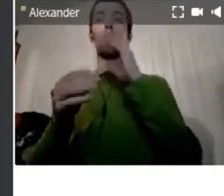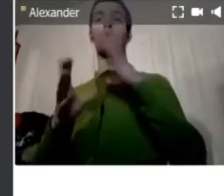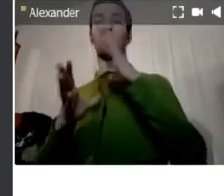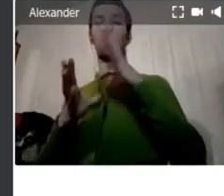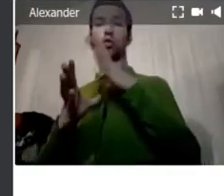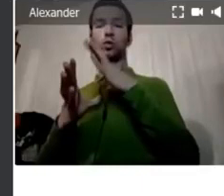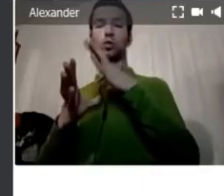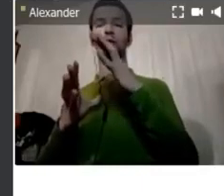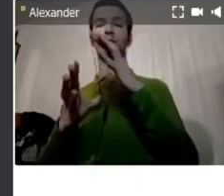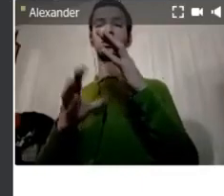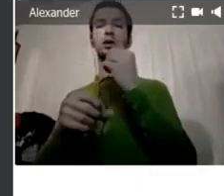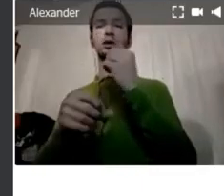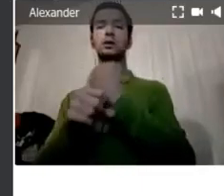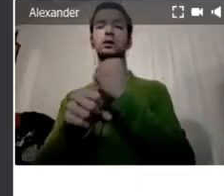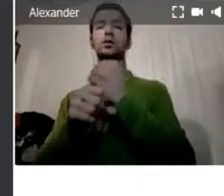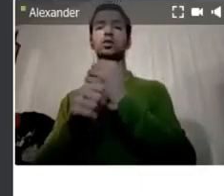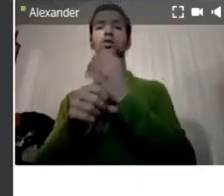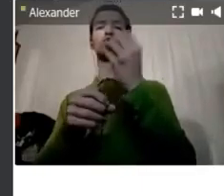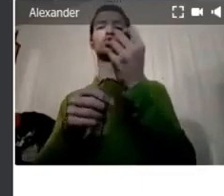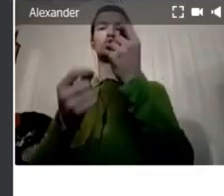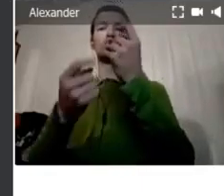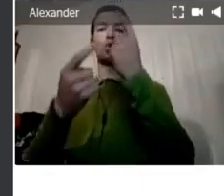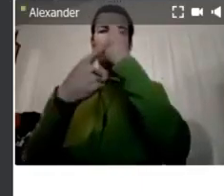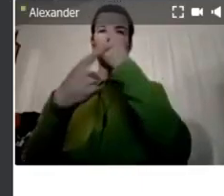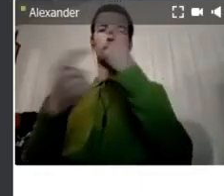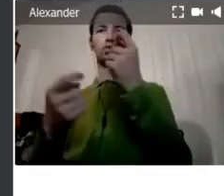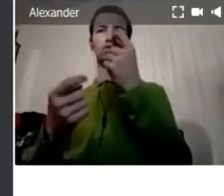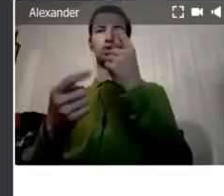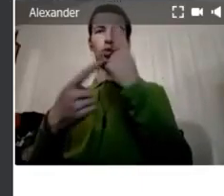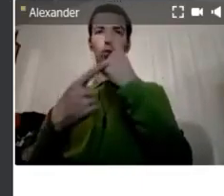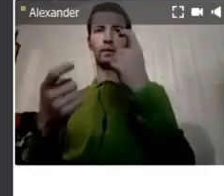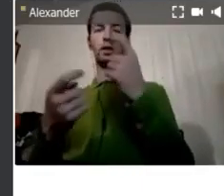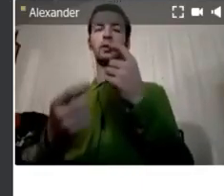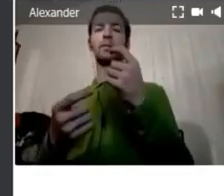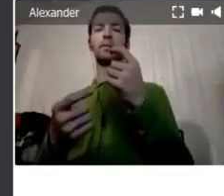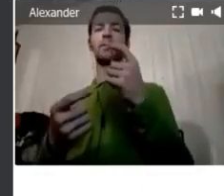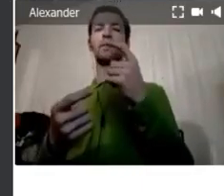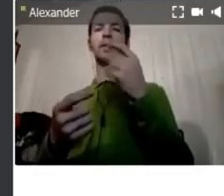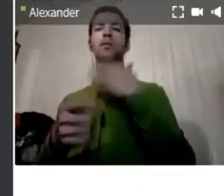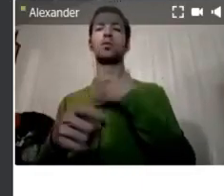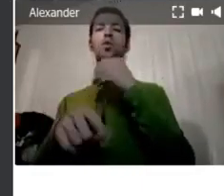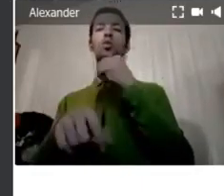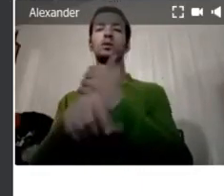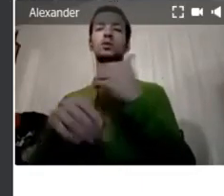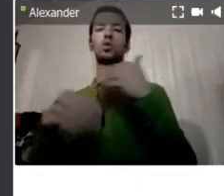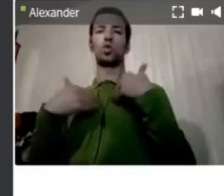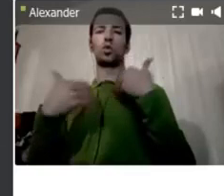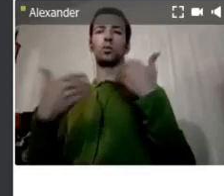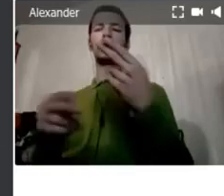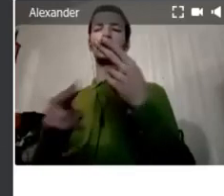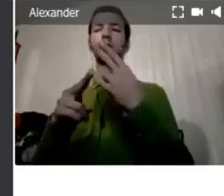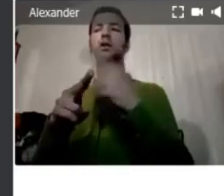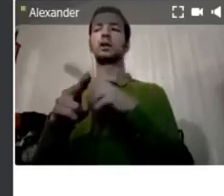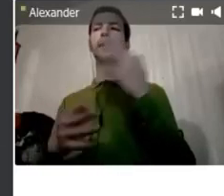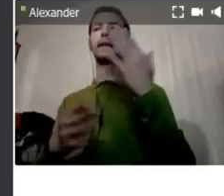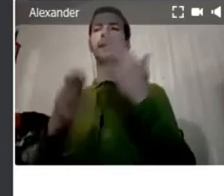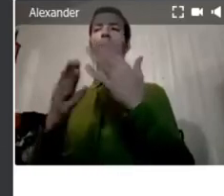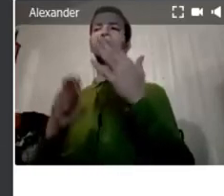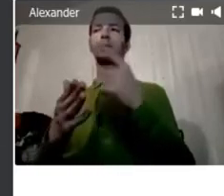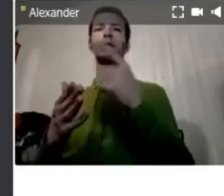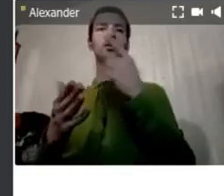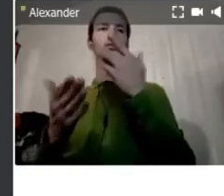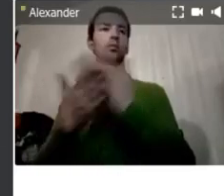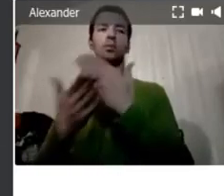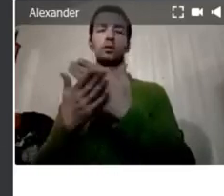не торопитесь, начинайте с программы по золоту, то есть начинайте там зарабатывать, стройте уже